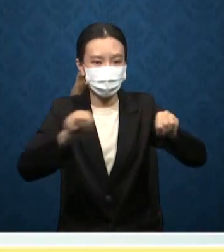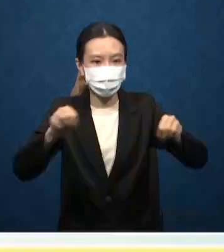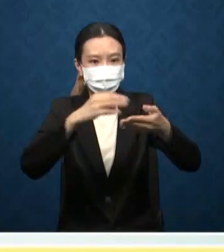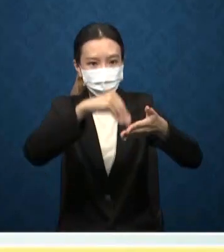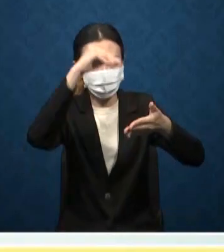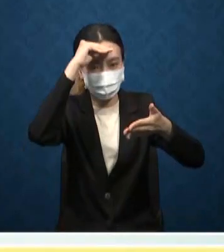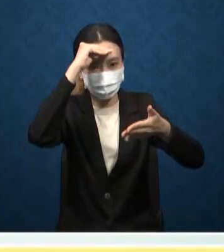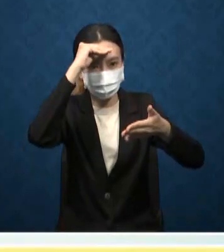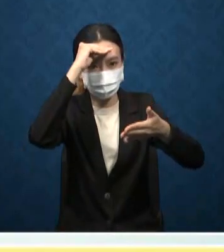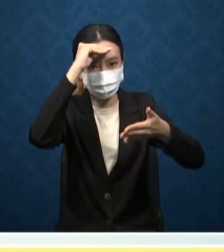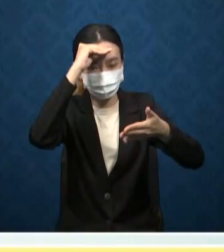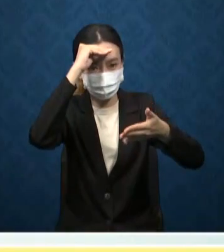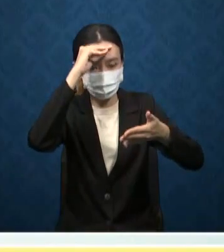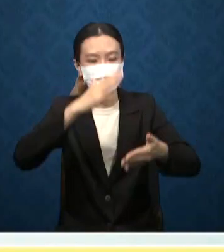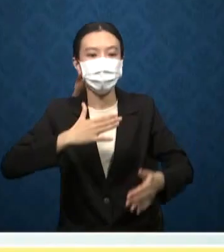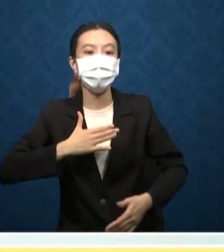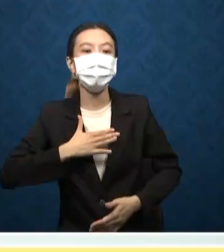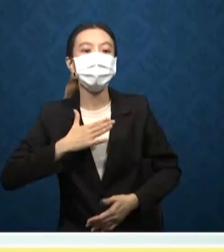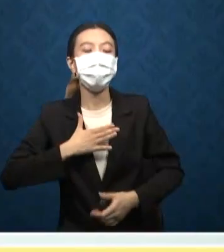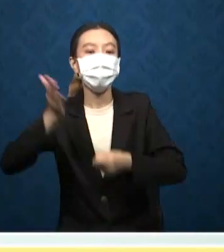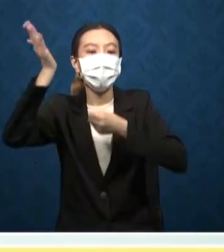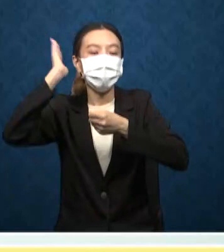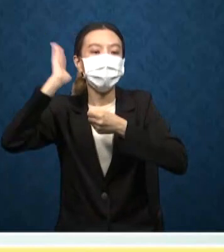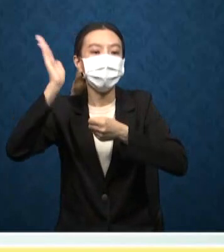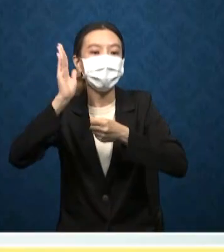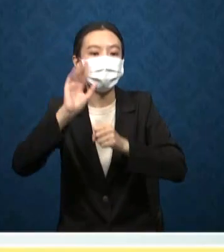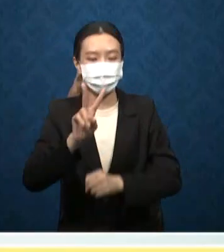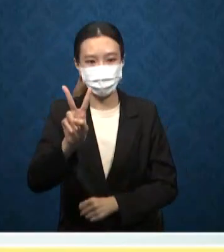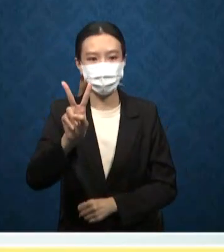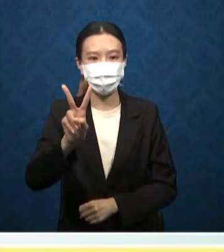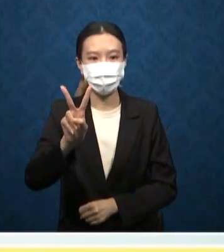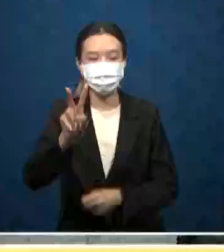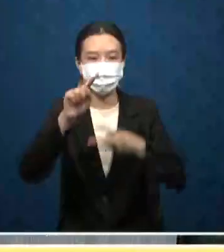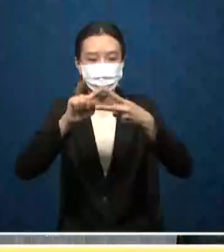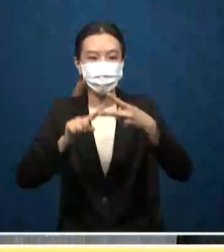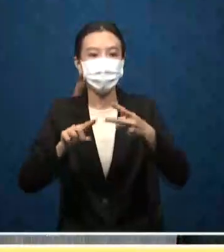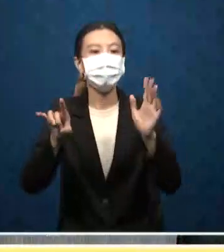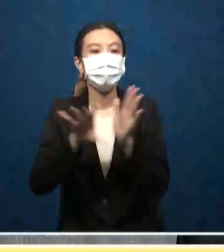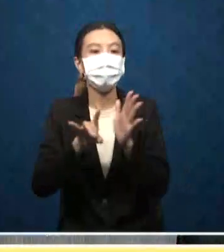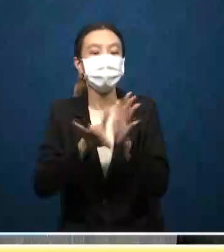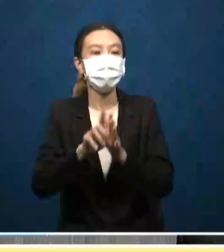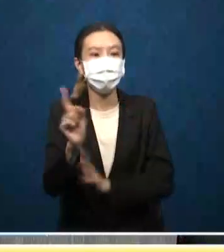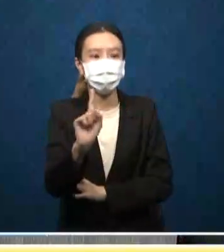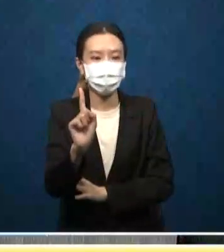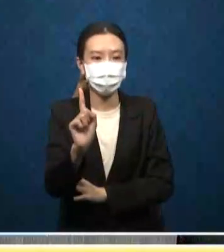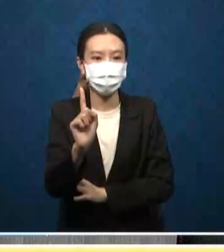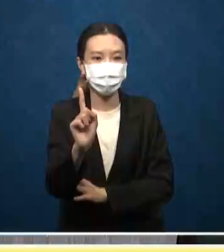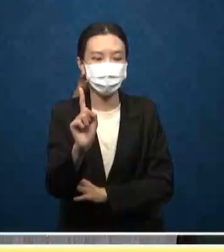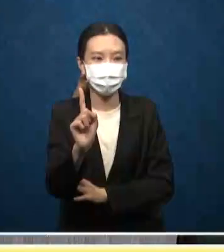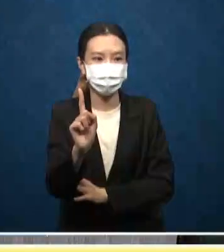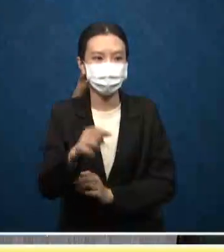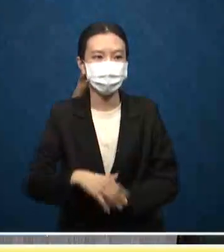เลยครับผมอภิปราย 2อันประกอบกันทั้งตอนสุดท้ายที่ท่านพูดถึงเรื่องของค่านิยมด้วย